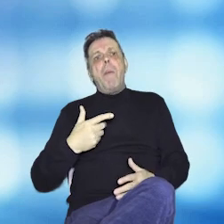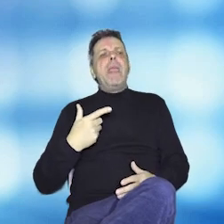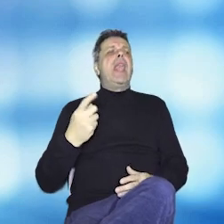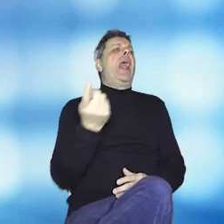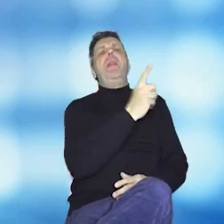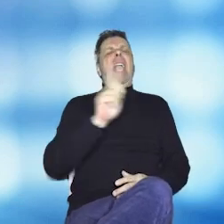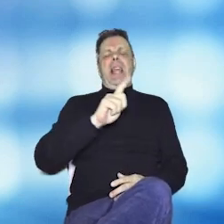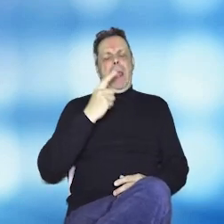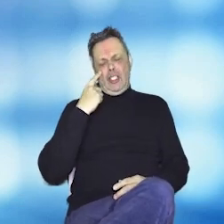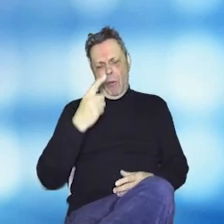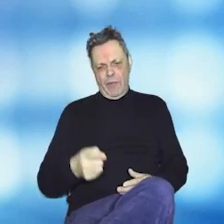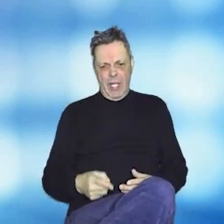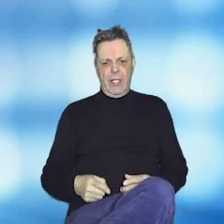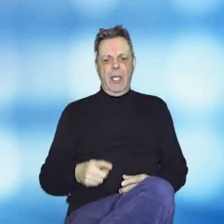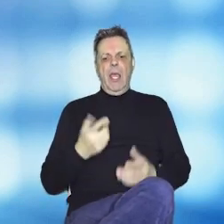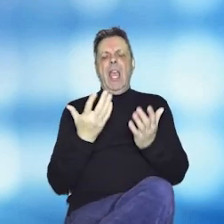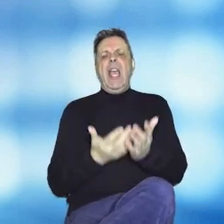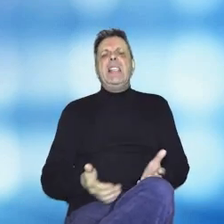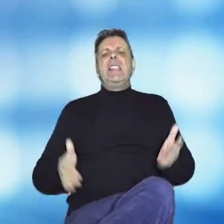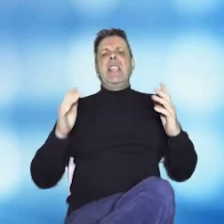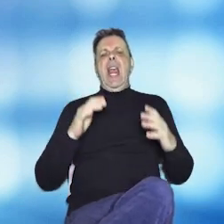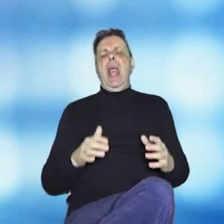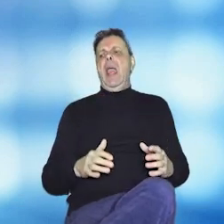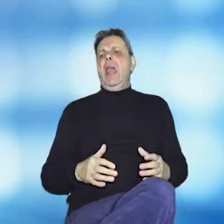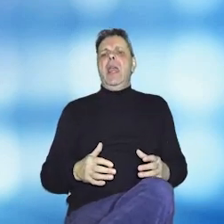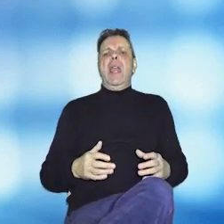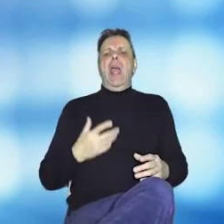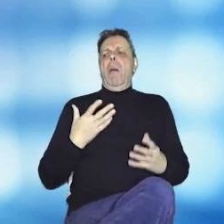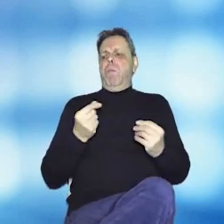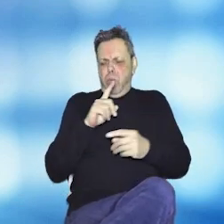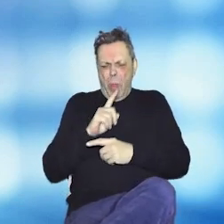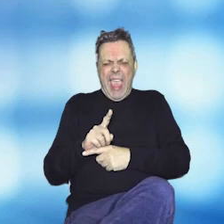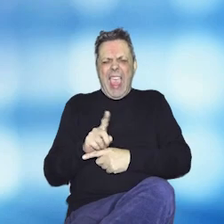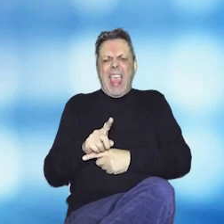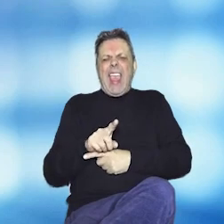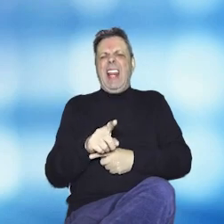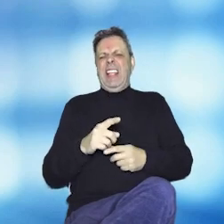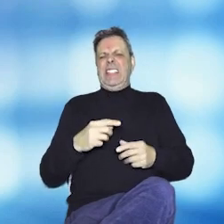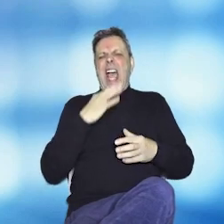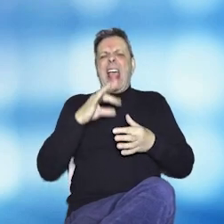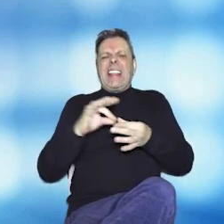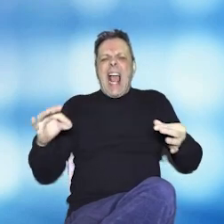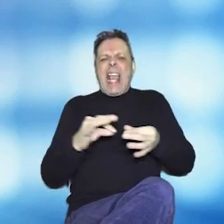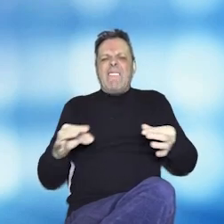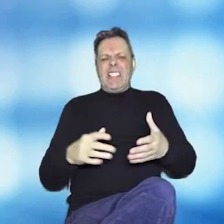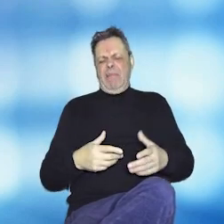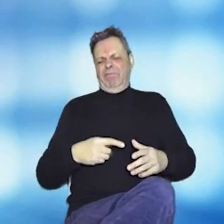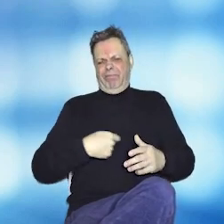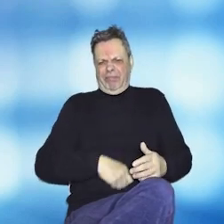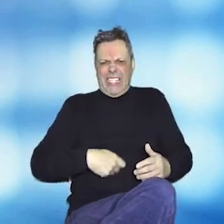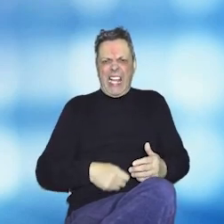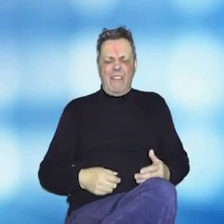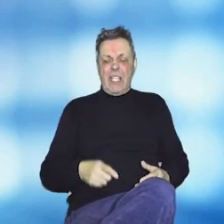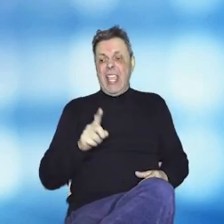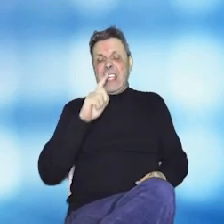nikada nećemo vidjeti. Dakle, neke zdjele ogromne, pune glista, jel da, ili pune trakavica, i